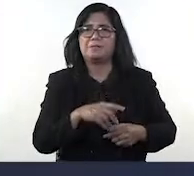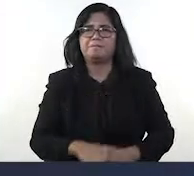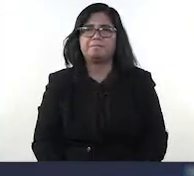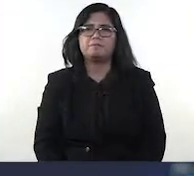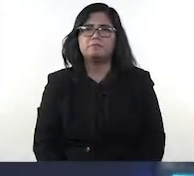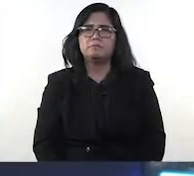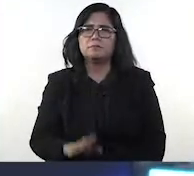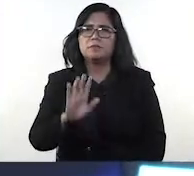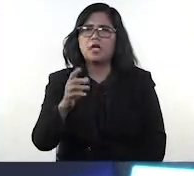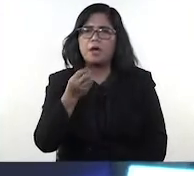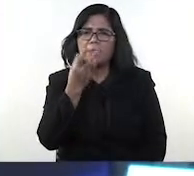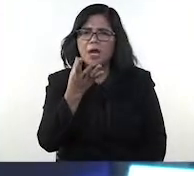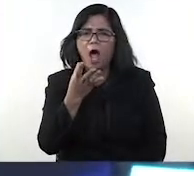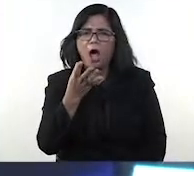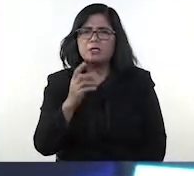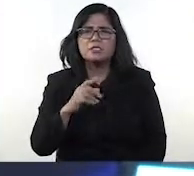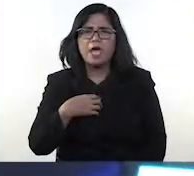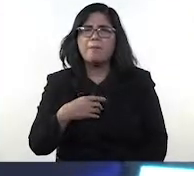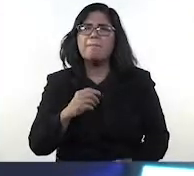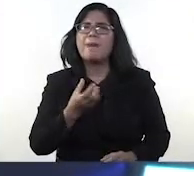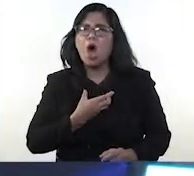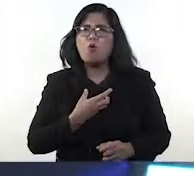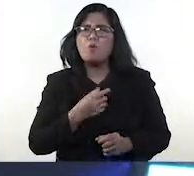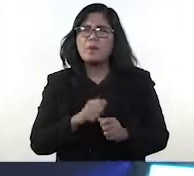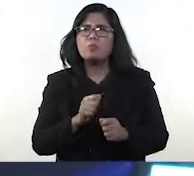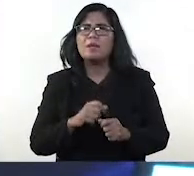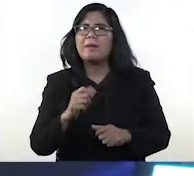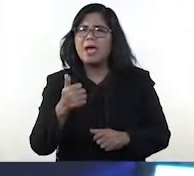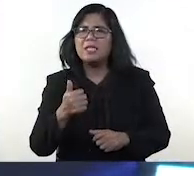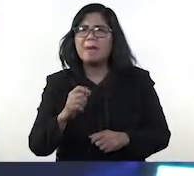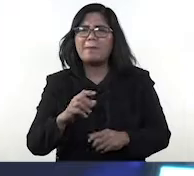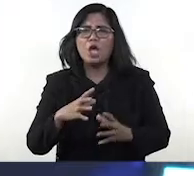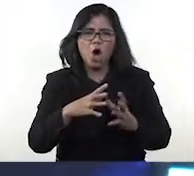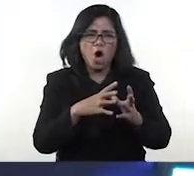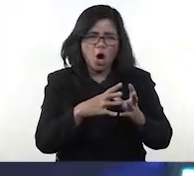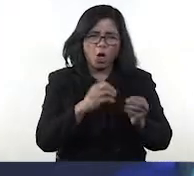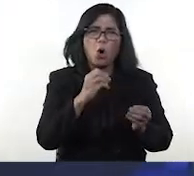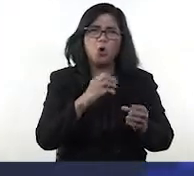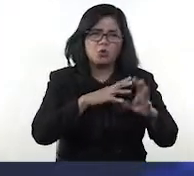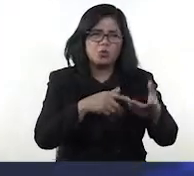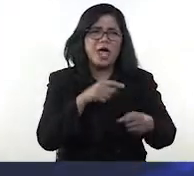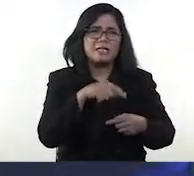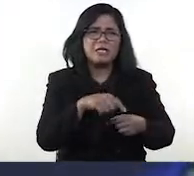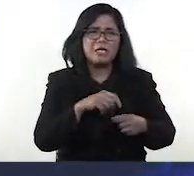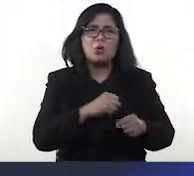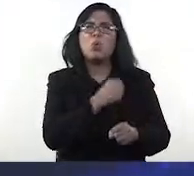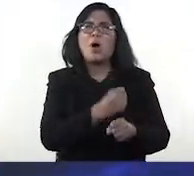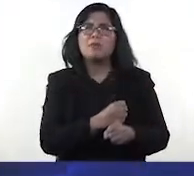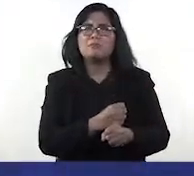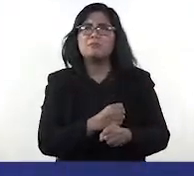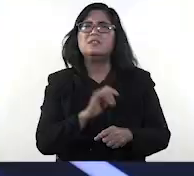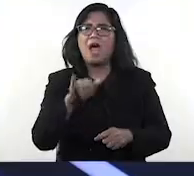bilangnya Saya ingin buat yang baik pendeta tapi Rojak hadroh dunia ini begitu kuat ya kalau gue tangannya cuman pegang